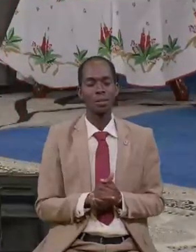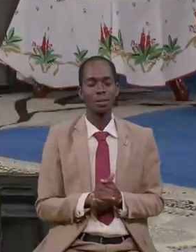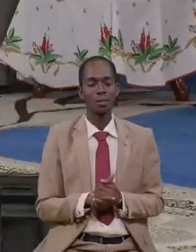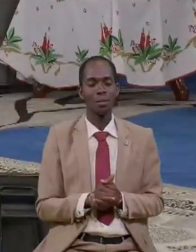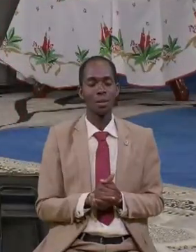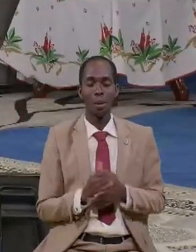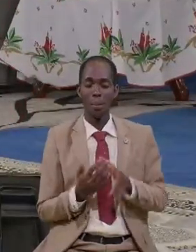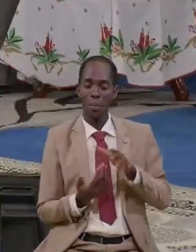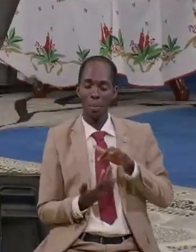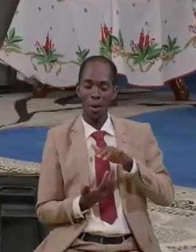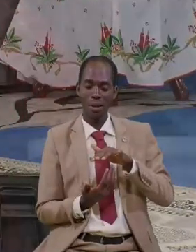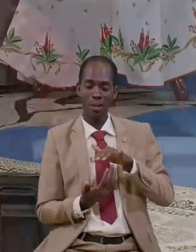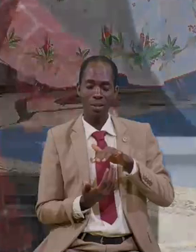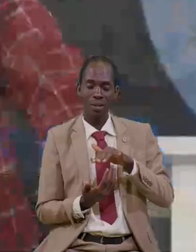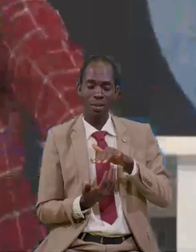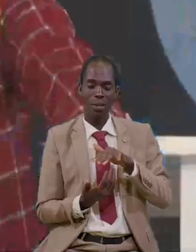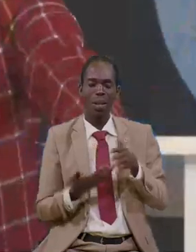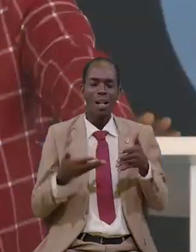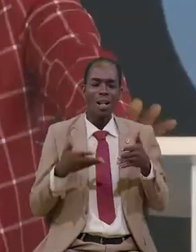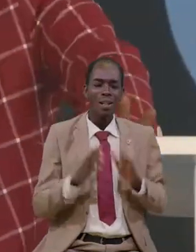Brûle.